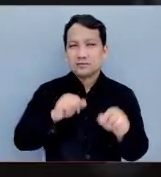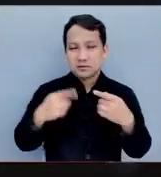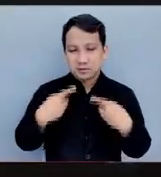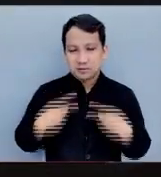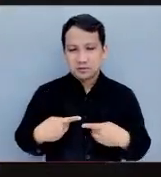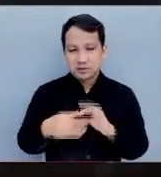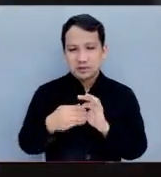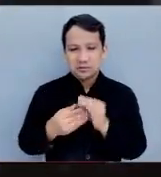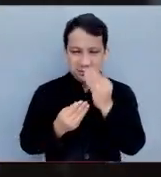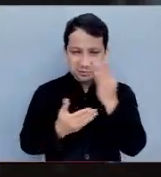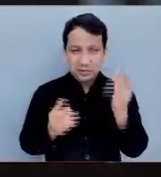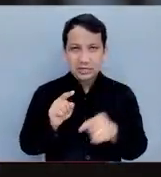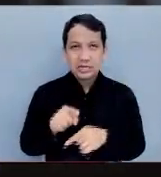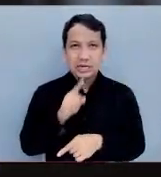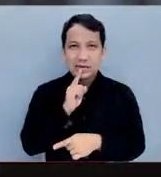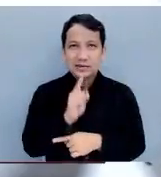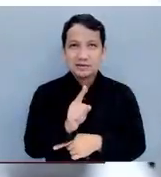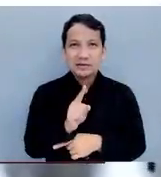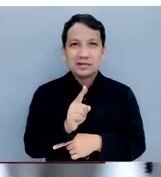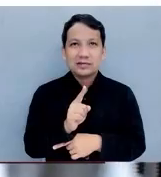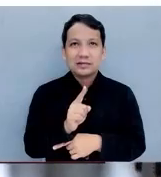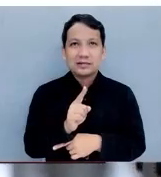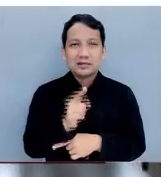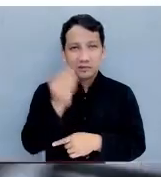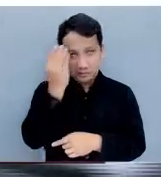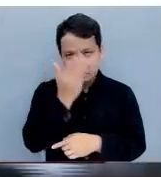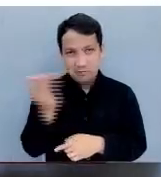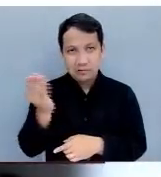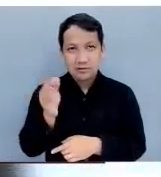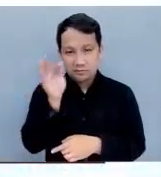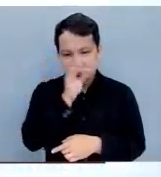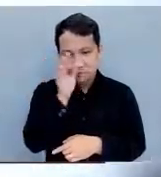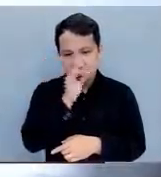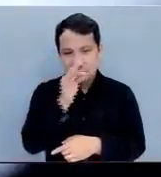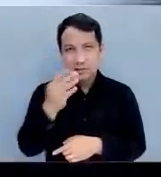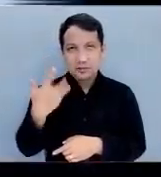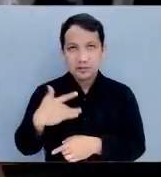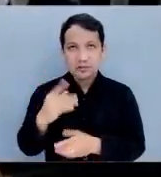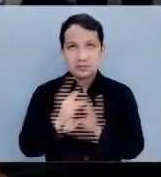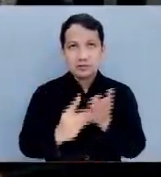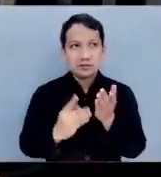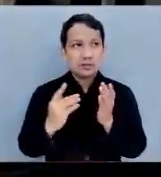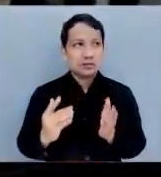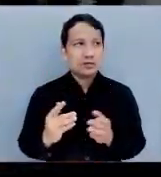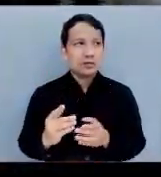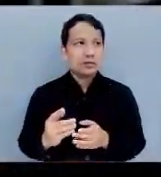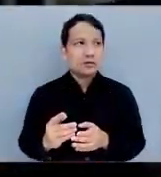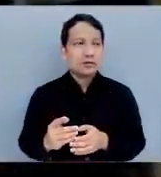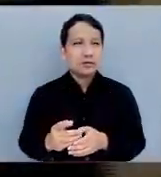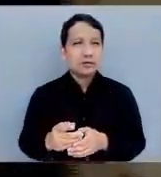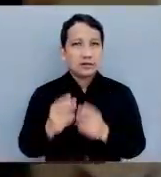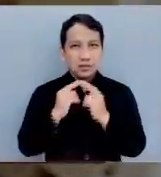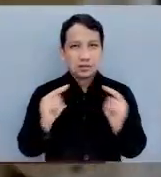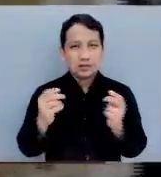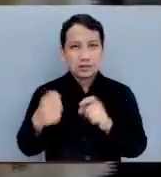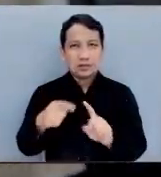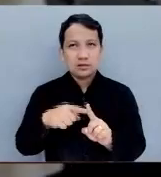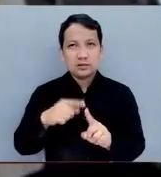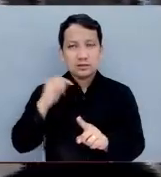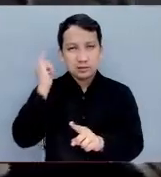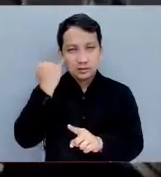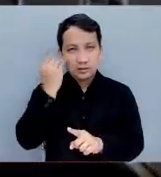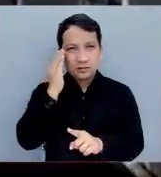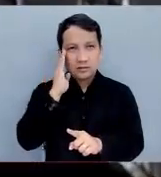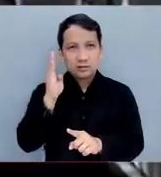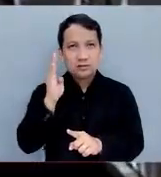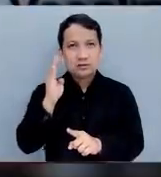Award, kinilala at pinarangalan din ang ilang Filipino fashion designers. Inannounce na rin sa event na si Julia Barreto